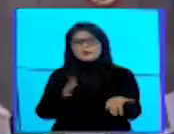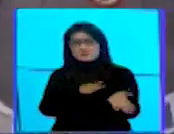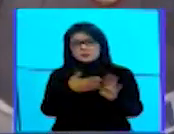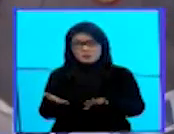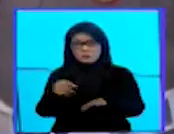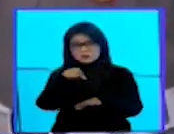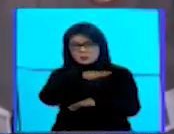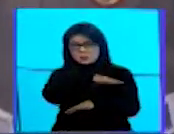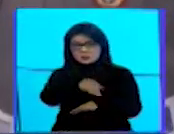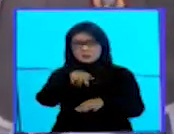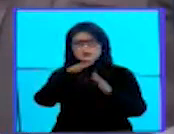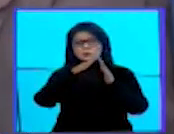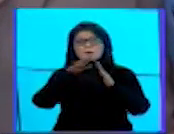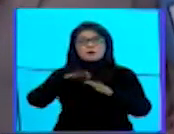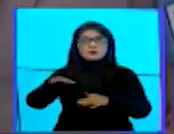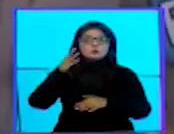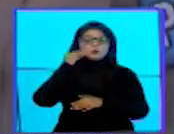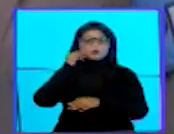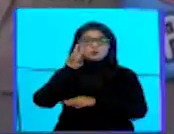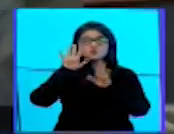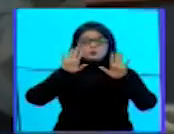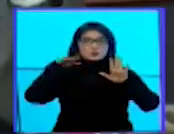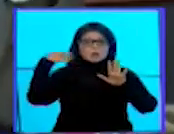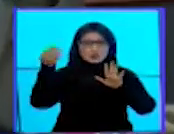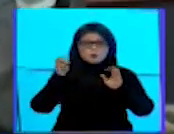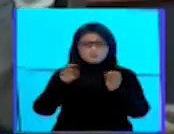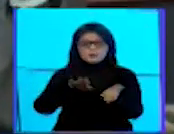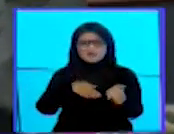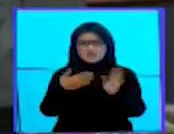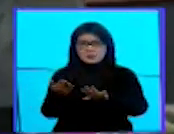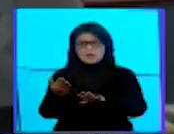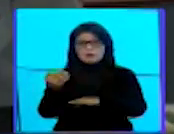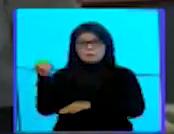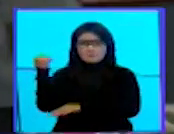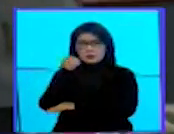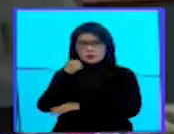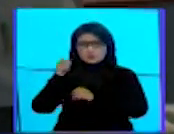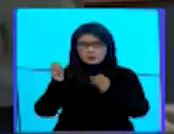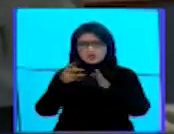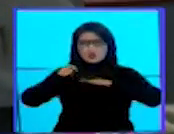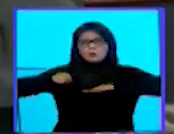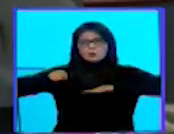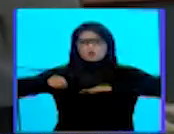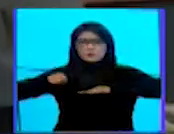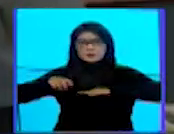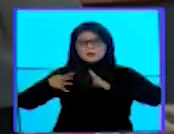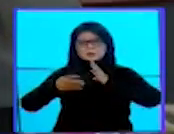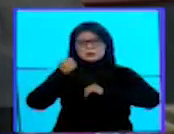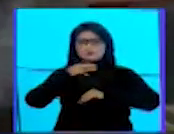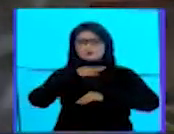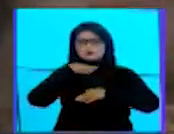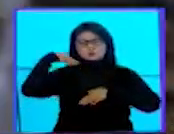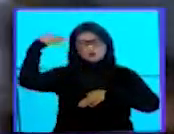menyantap sate beracun hingga meninggal dunia pelaku dijerat pasal 340 KUHP dengan ancaman hukuman